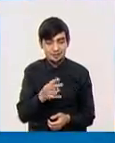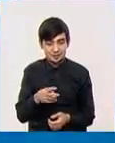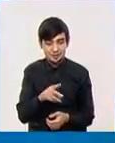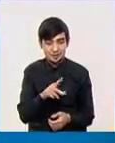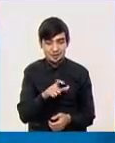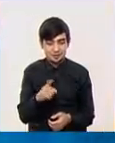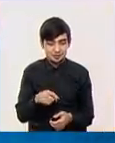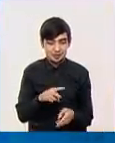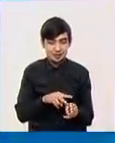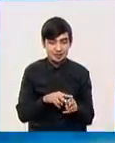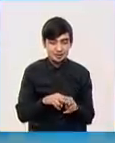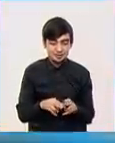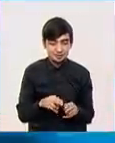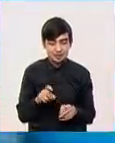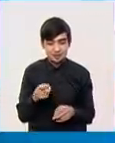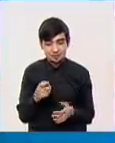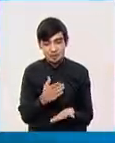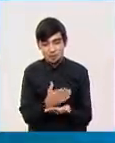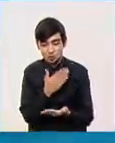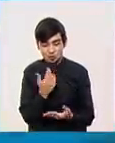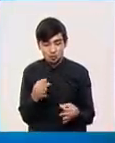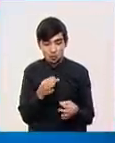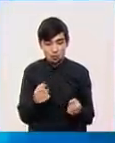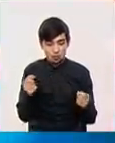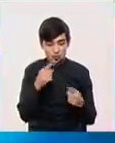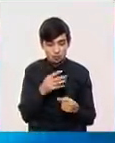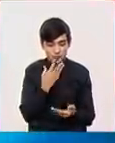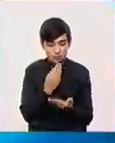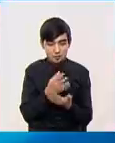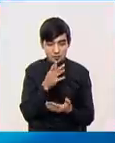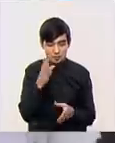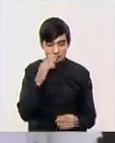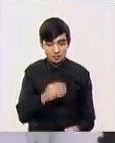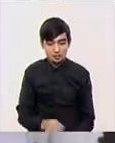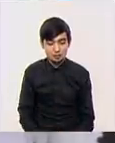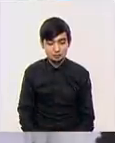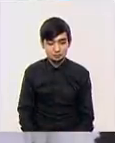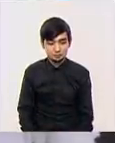газ құрамындағы элементтерді дер кезінде анықтап отырады дейді мамандар.